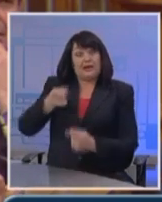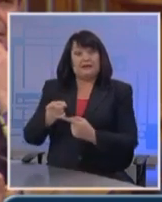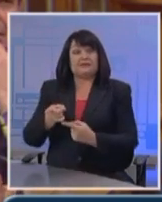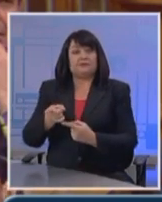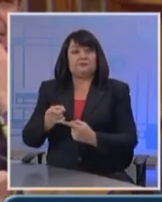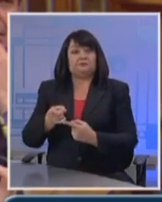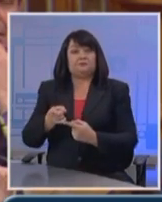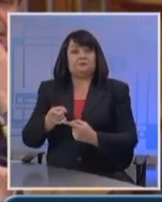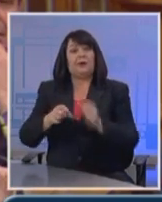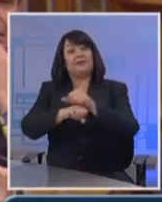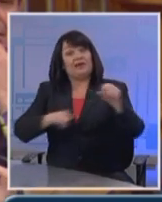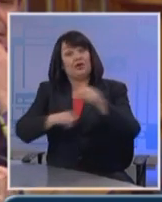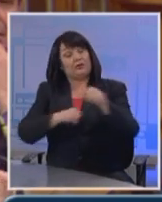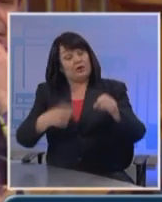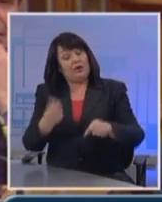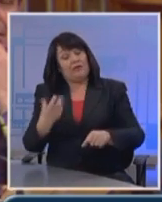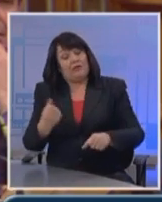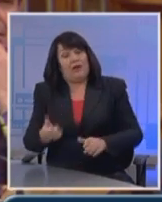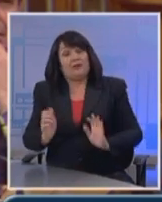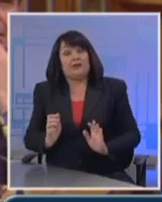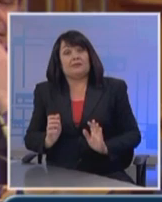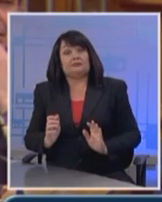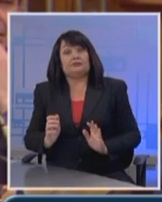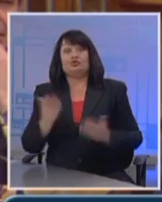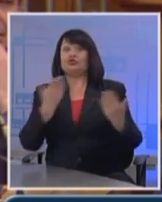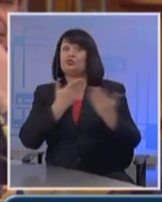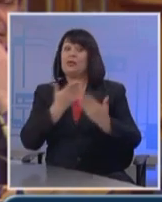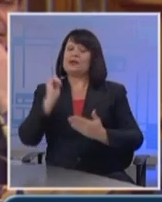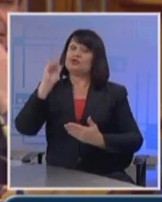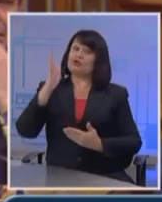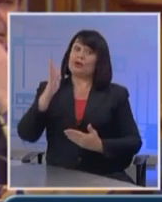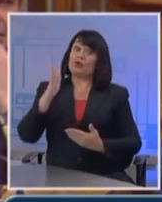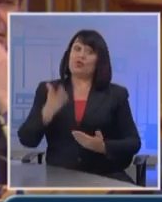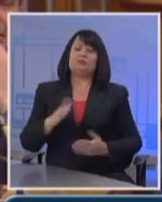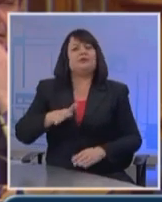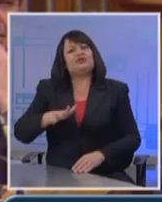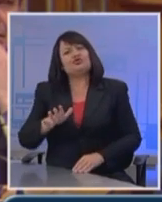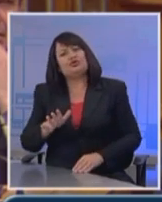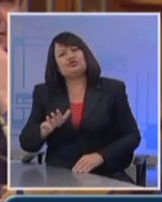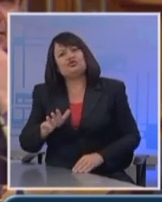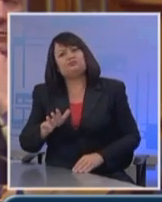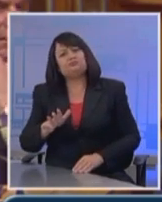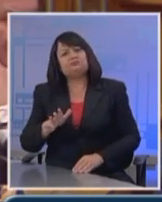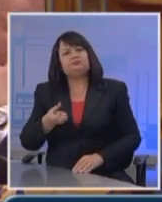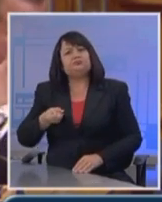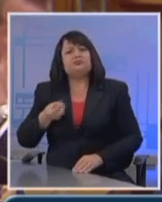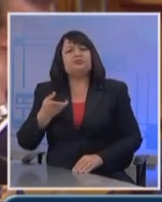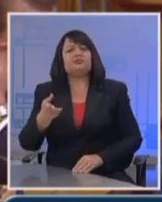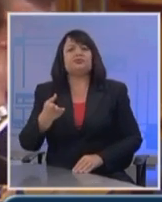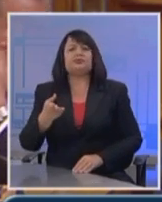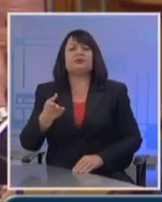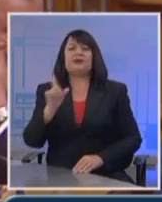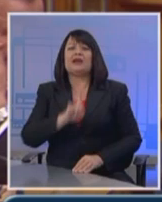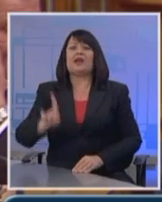έχουν πάρα πολλά πτυχία και σπουδάζουν στο εξωτερικό, ίσως εισάριθμα και περισσότερα από αυτά του κ.